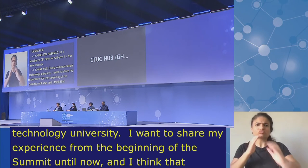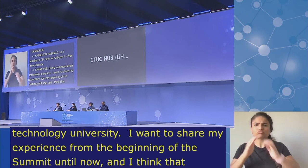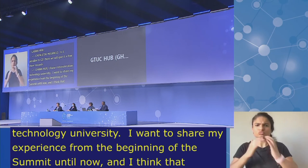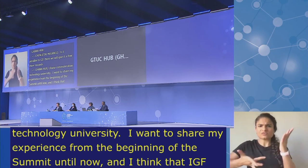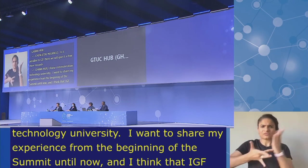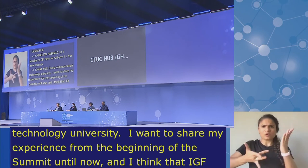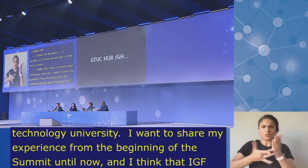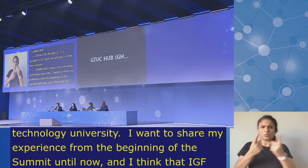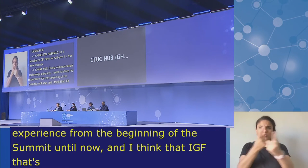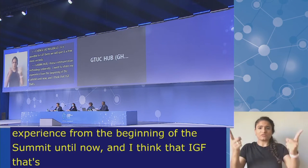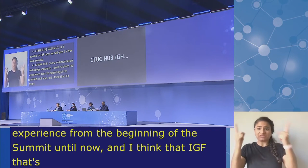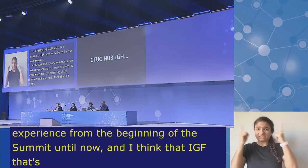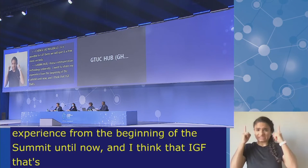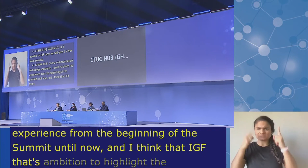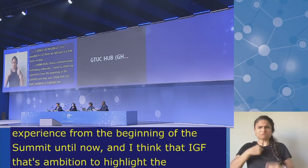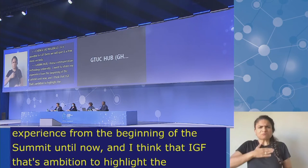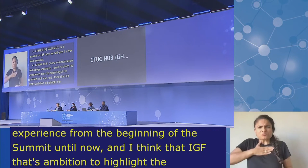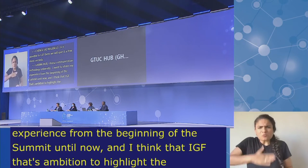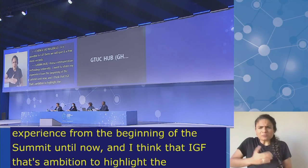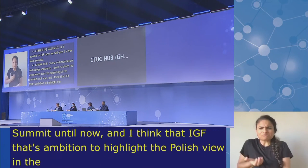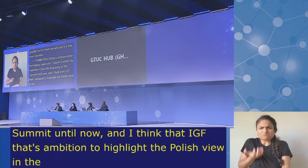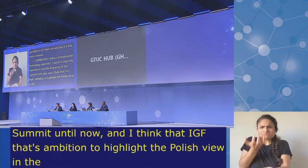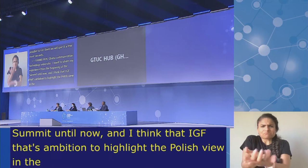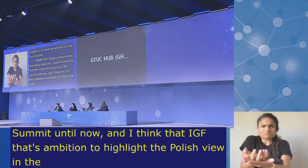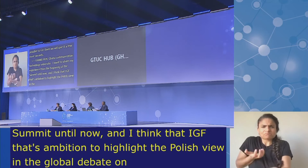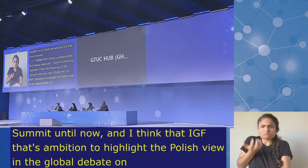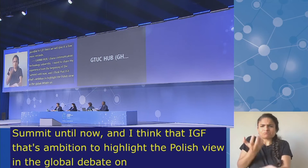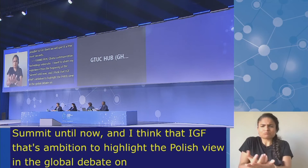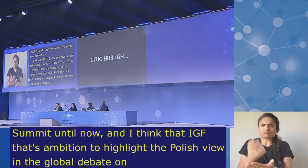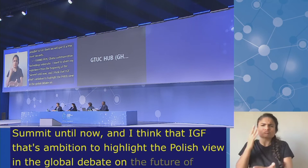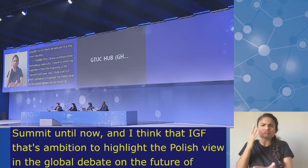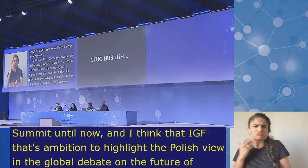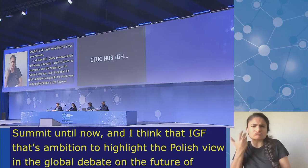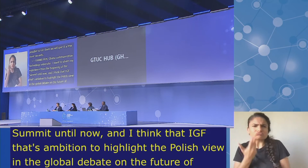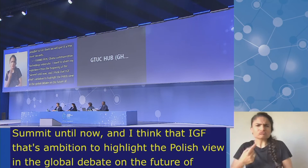этой страны, и я хотела бы